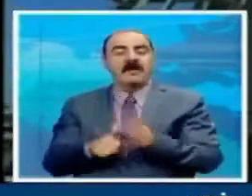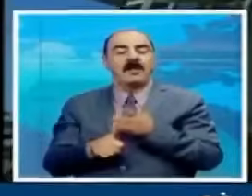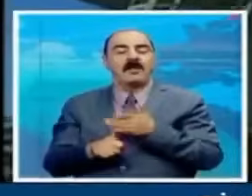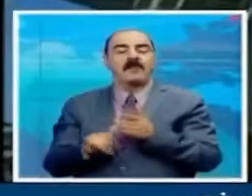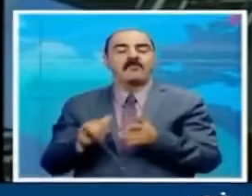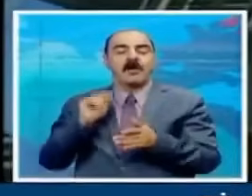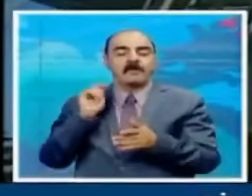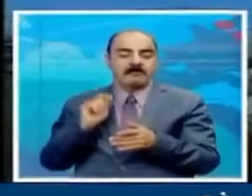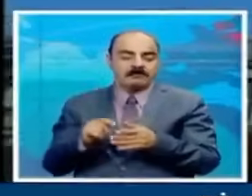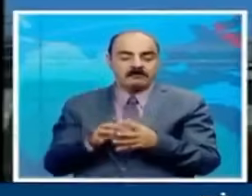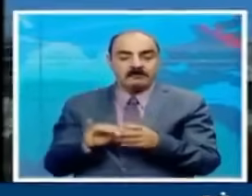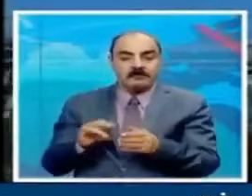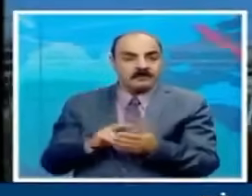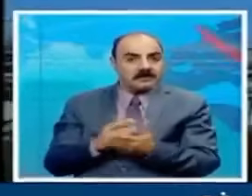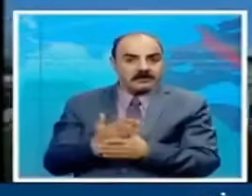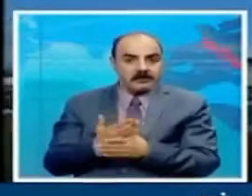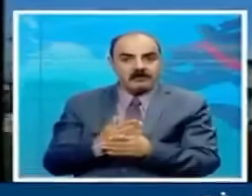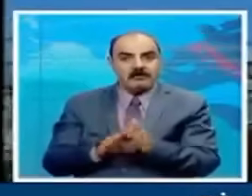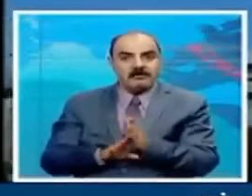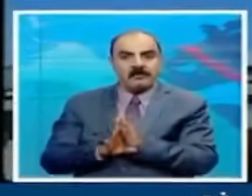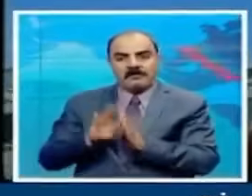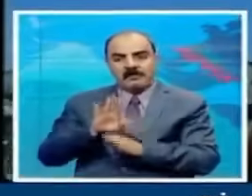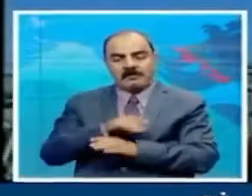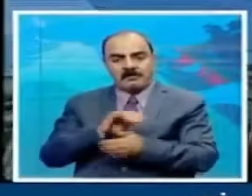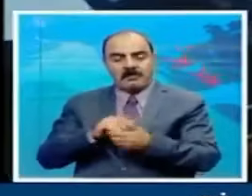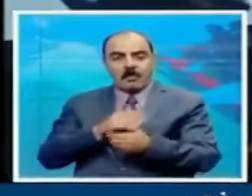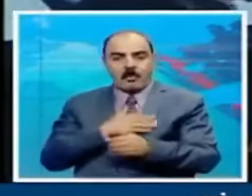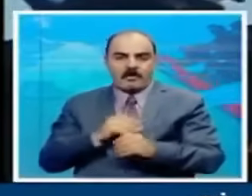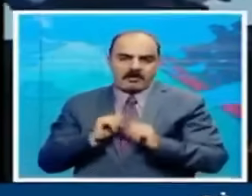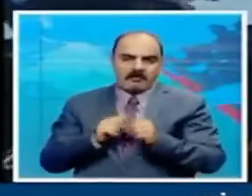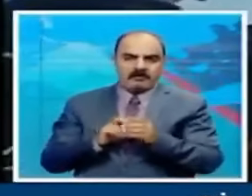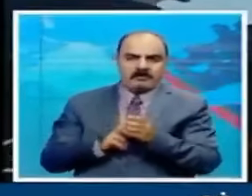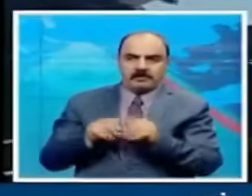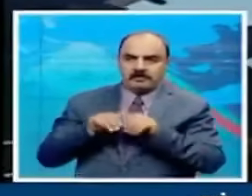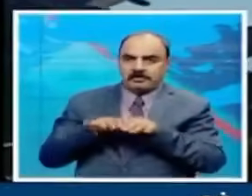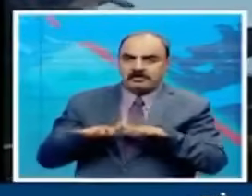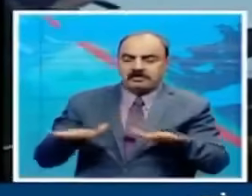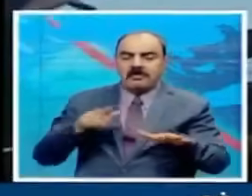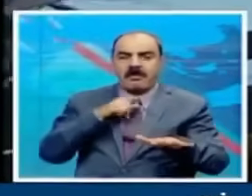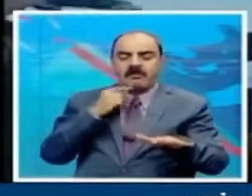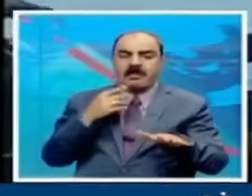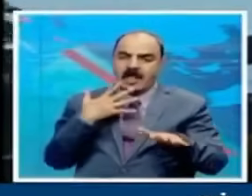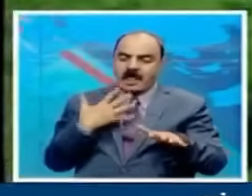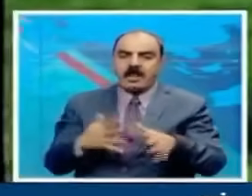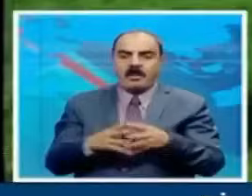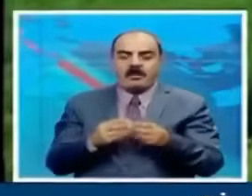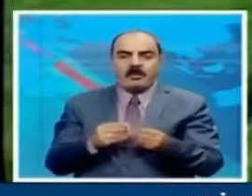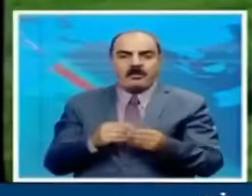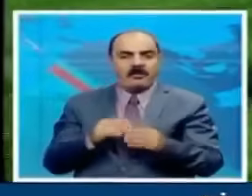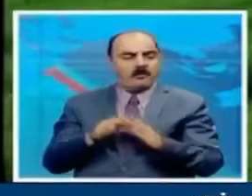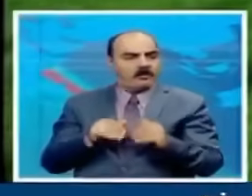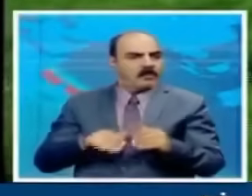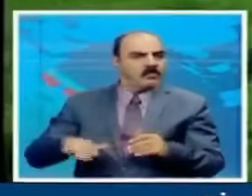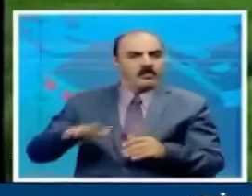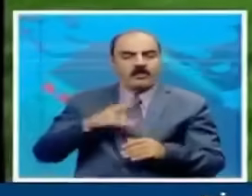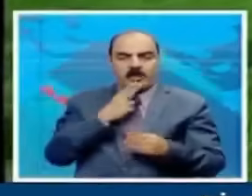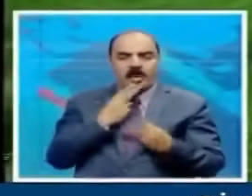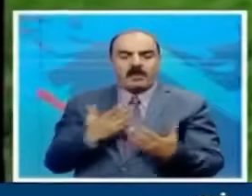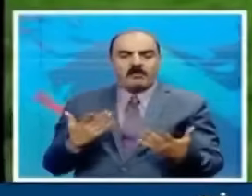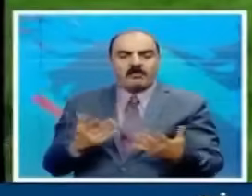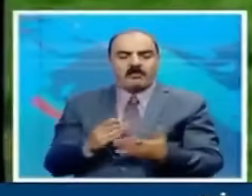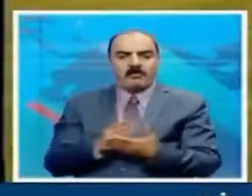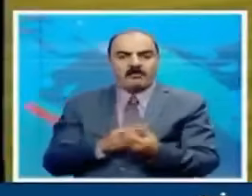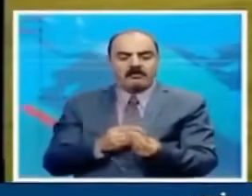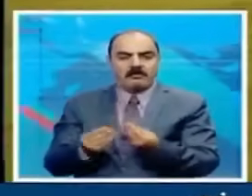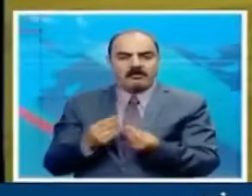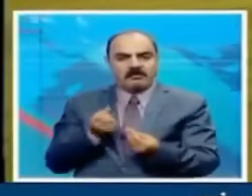أحد المحاور المهمة لتنفيذ استراتيجية الدولة نحو نشر مساحات خضراء في جميع ربوع الجمهورية من